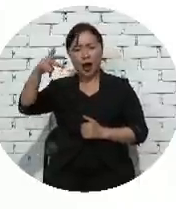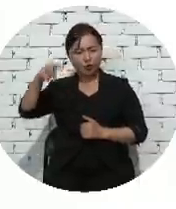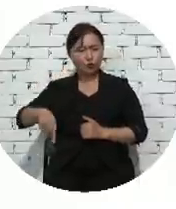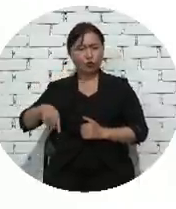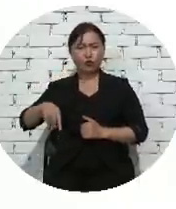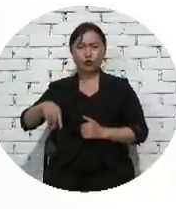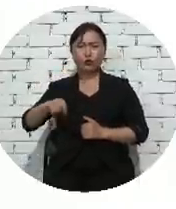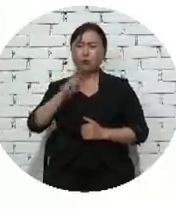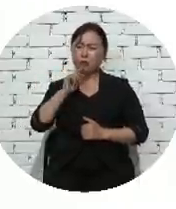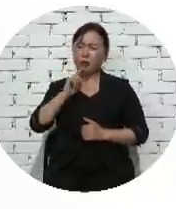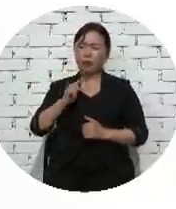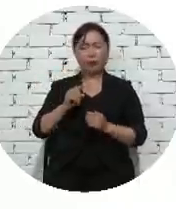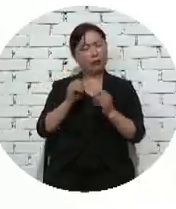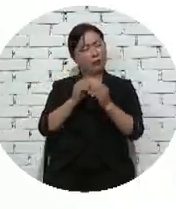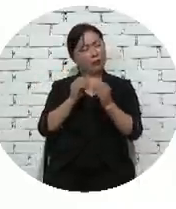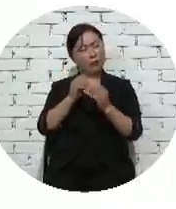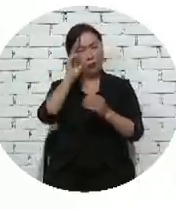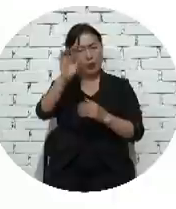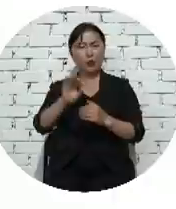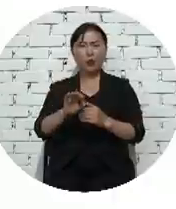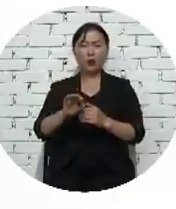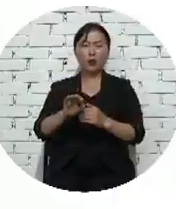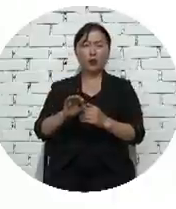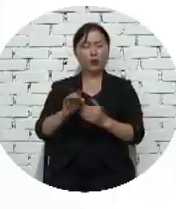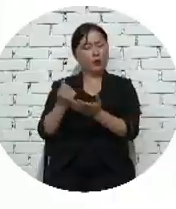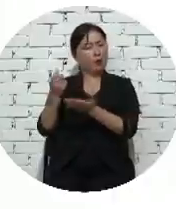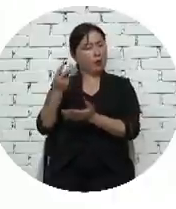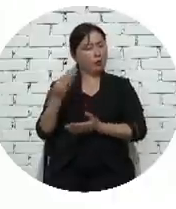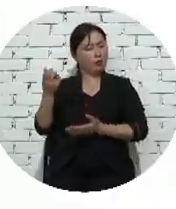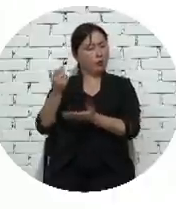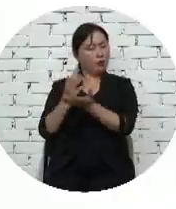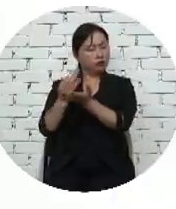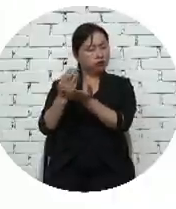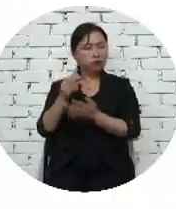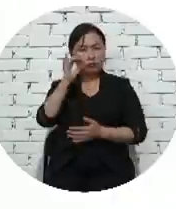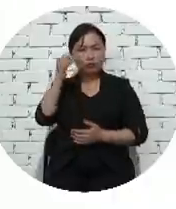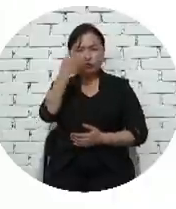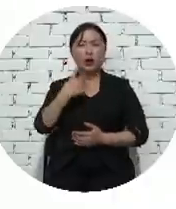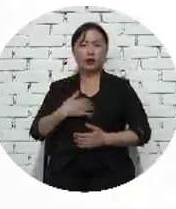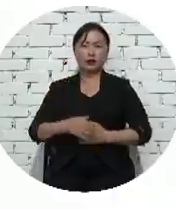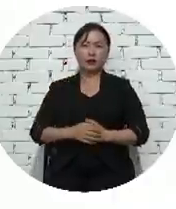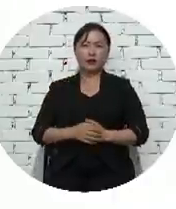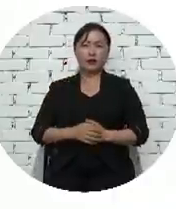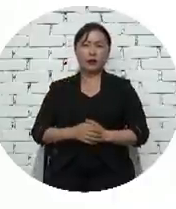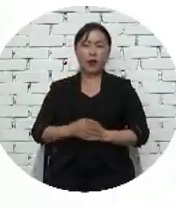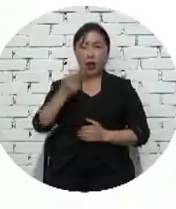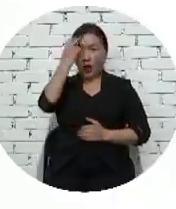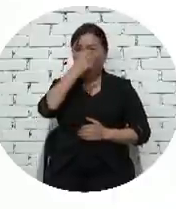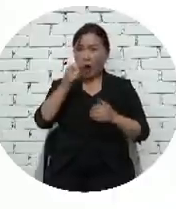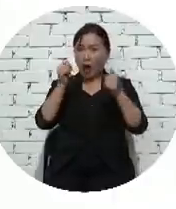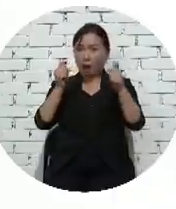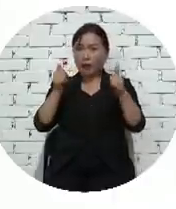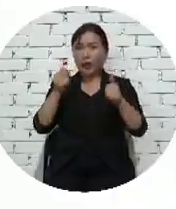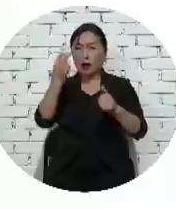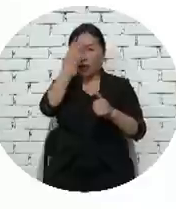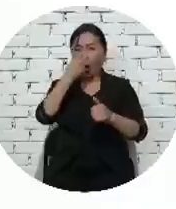검찰이 뭐 저 그 당시에 그래서 작년 1월에